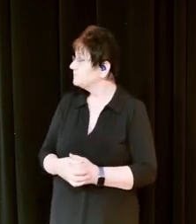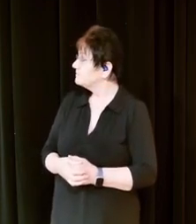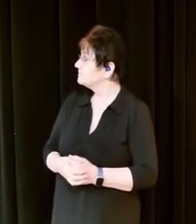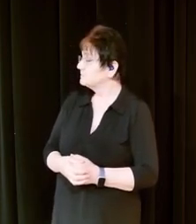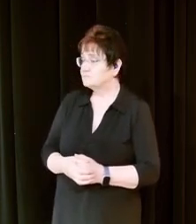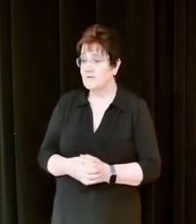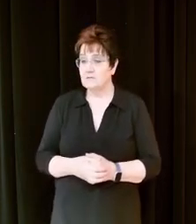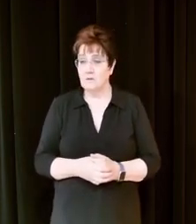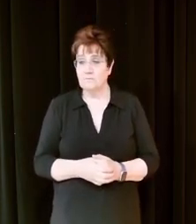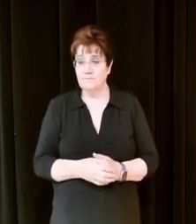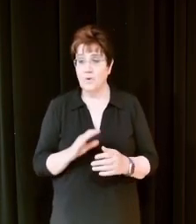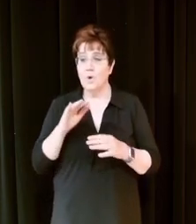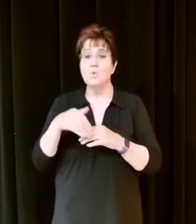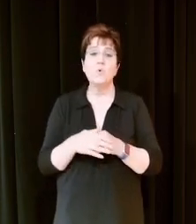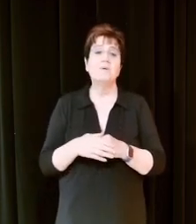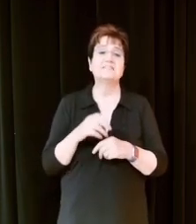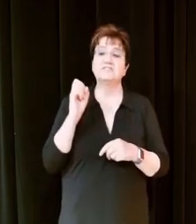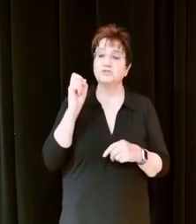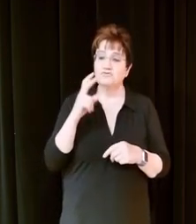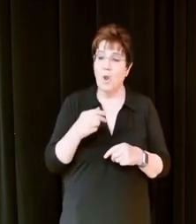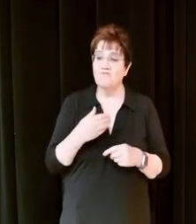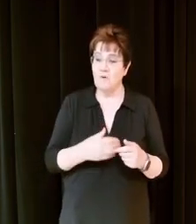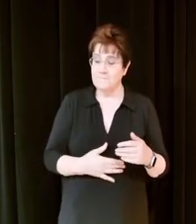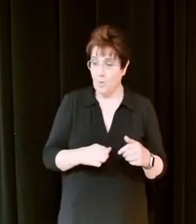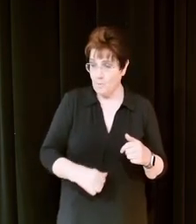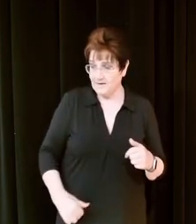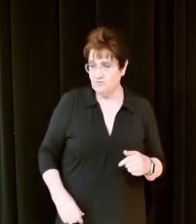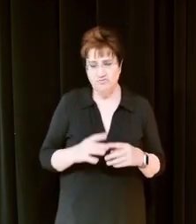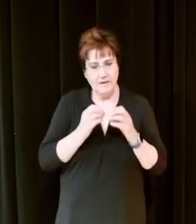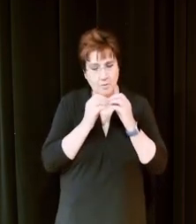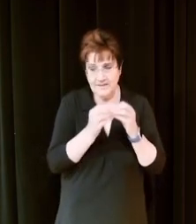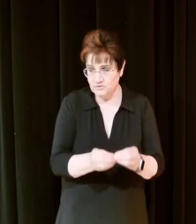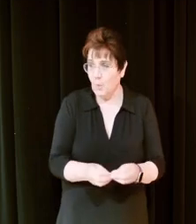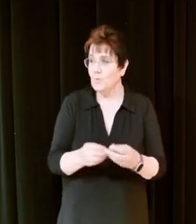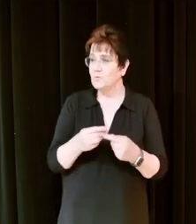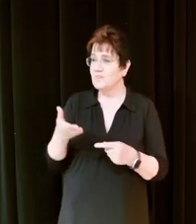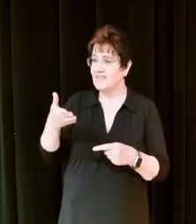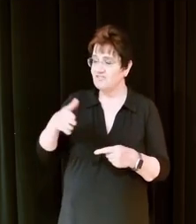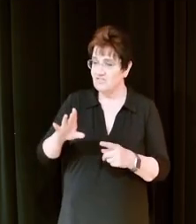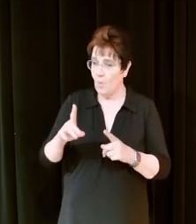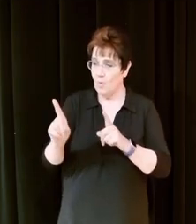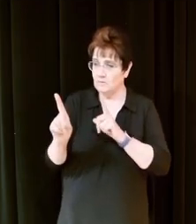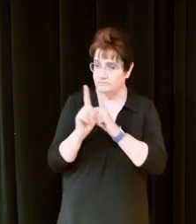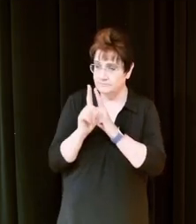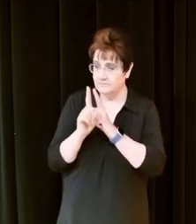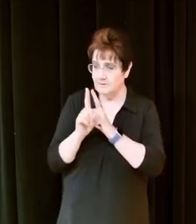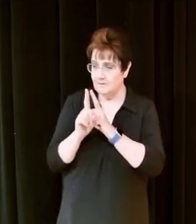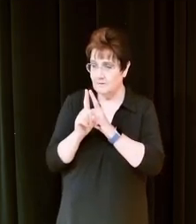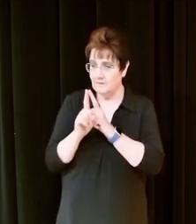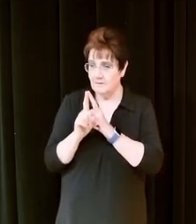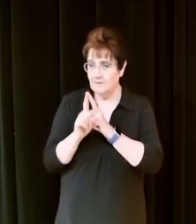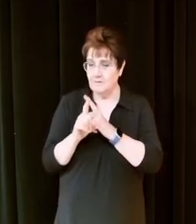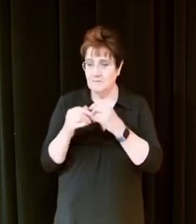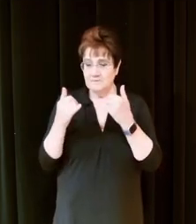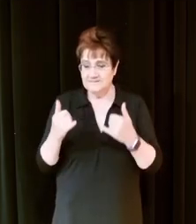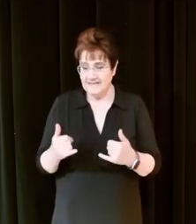Nach über einem Dutzend Bauchoperationen und vielen Komplikationen und einer Begegnung mit dem Tod ist meine Tochter so alt, um sich an ihre